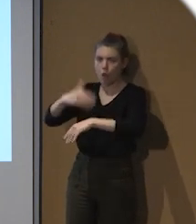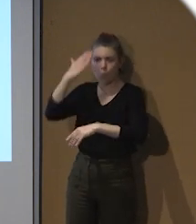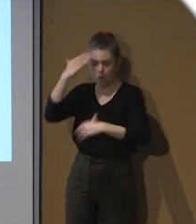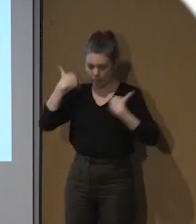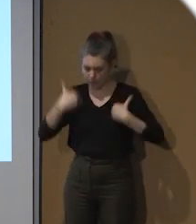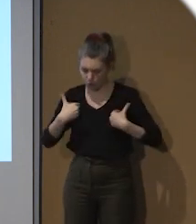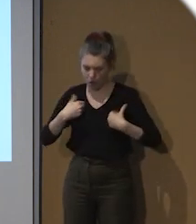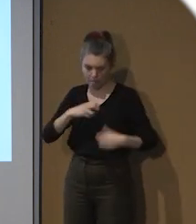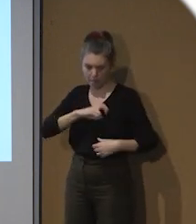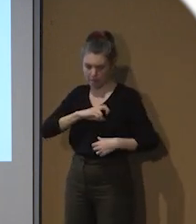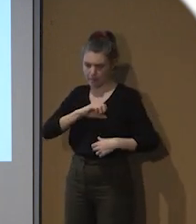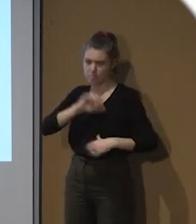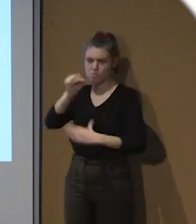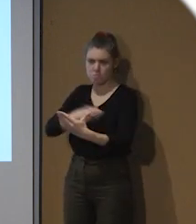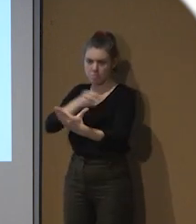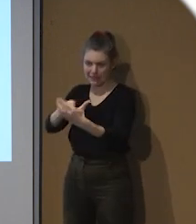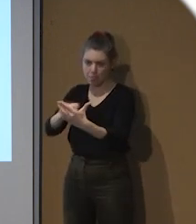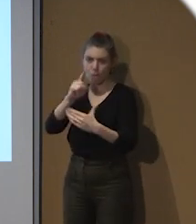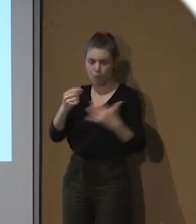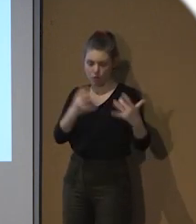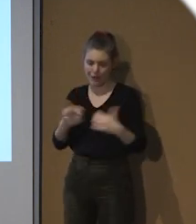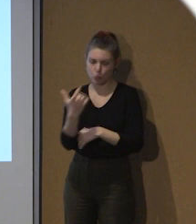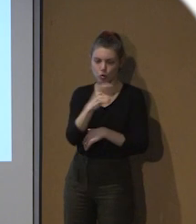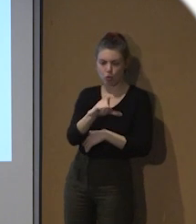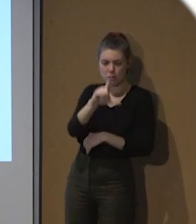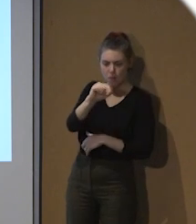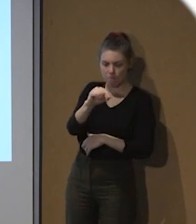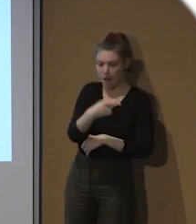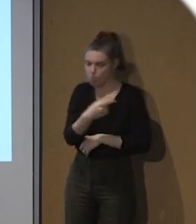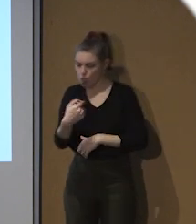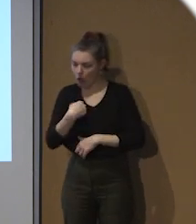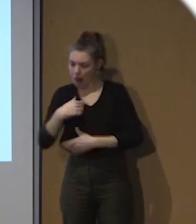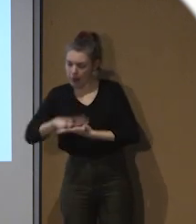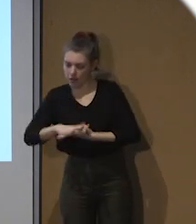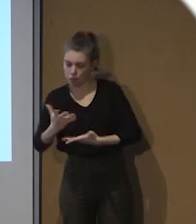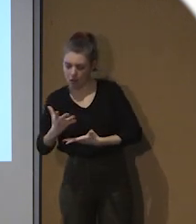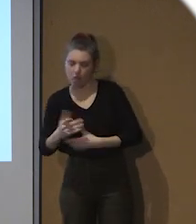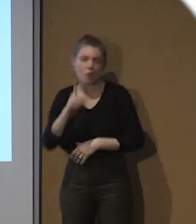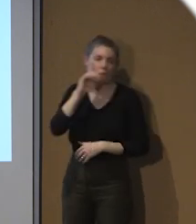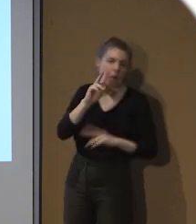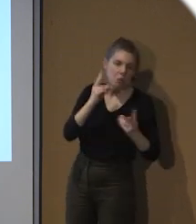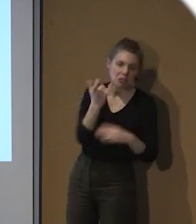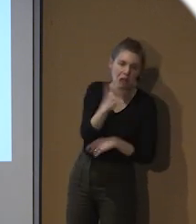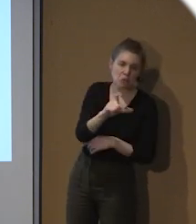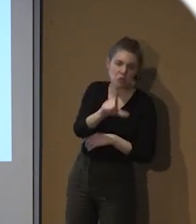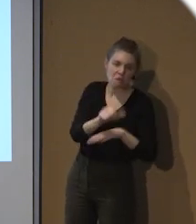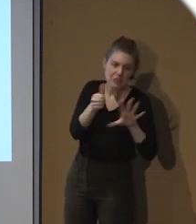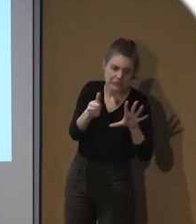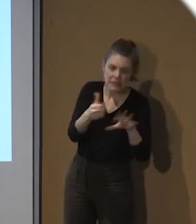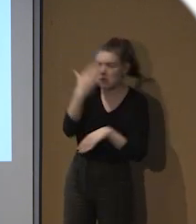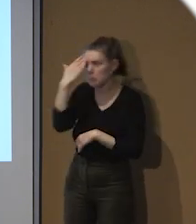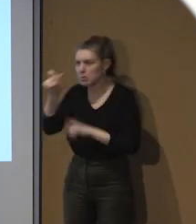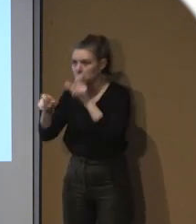calculer, 220 moins l'âge. Voilà. Il y a des nuances. Pour la femme, on dira plutôt 226. Pour la personne un peu plus